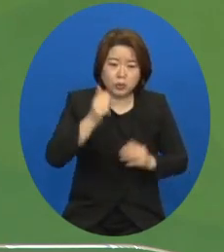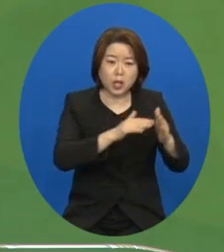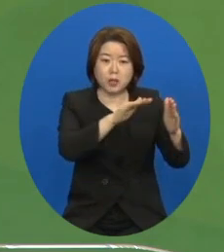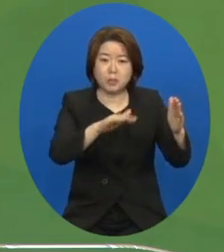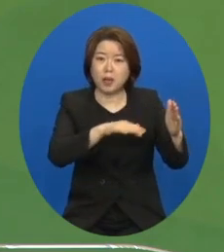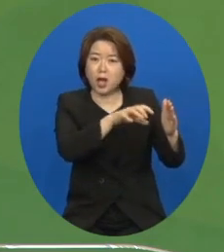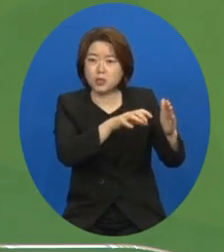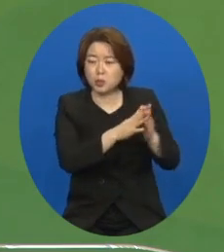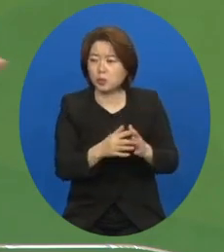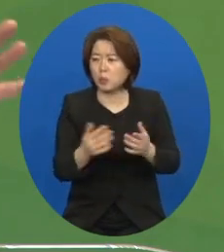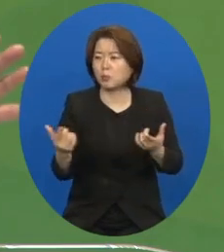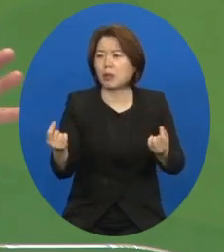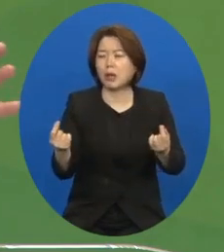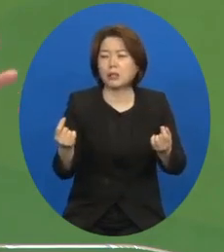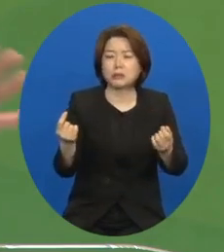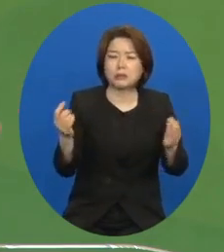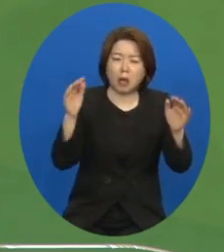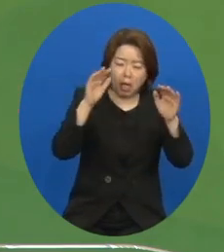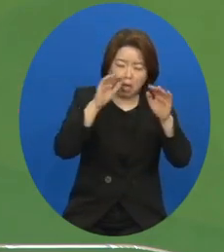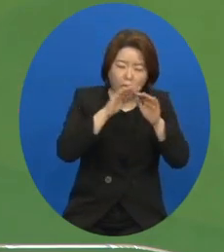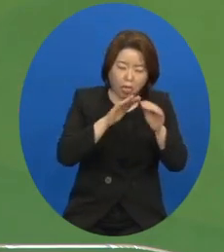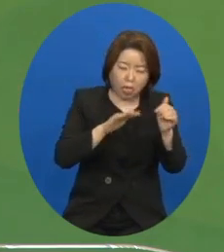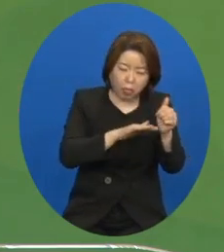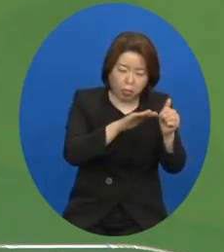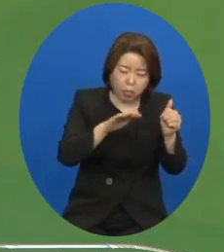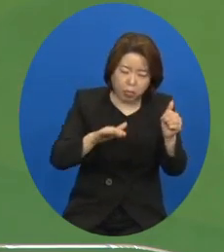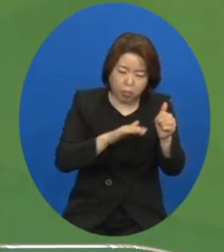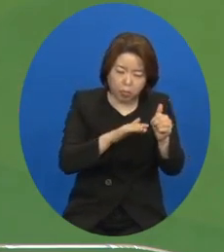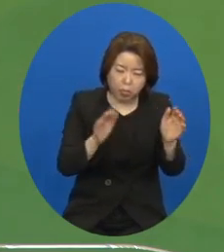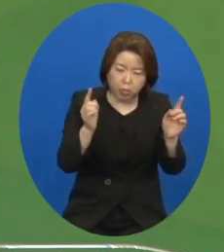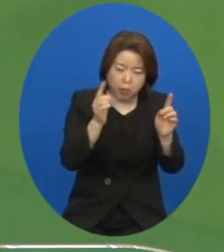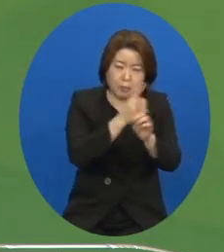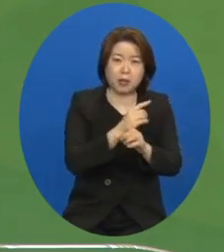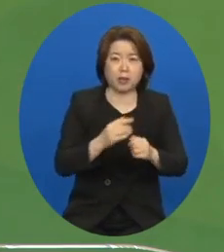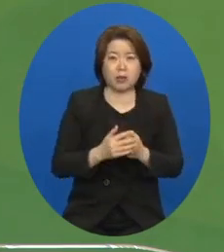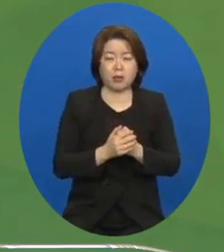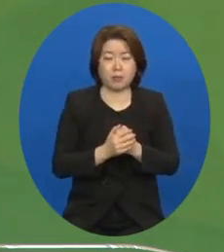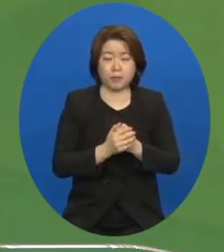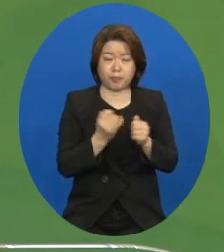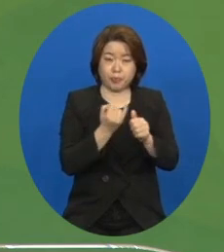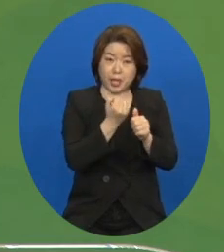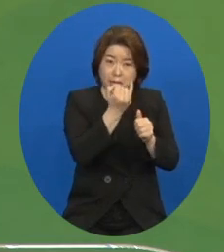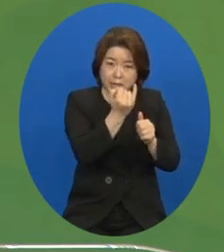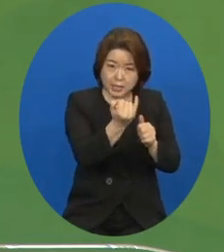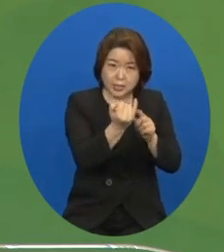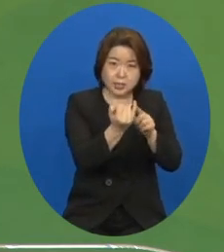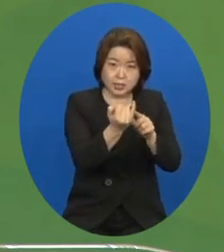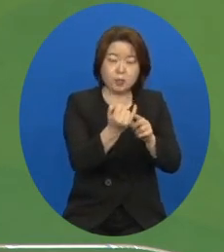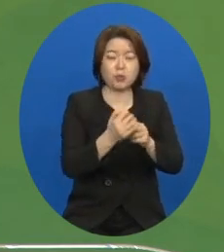아주 어두운 그림자가 드리워지게 됐다는 겁니다. 그 사모님, 캐시 사모님,